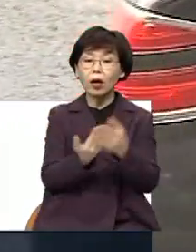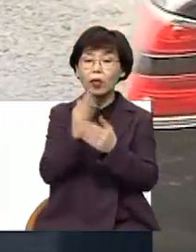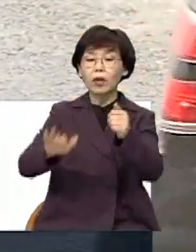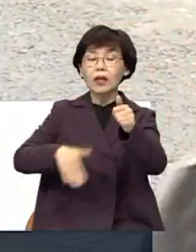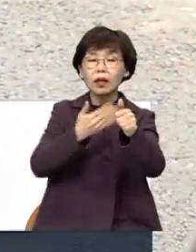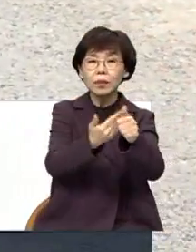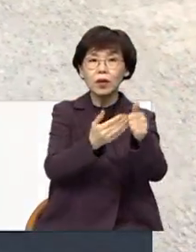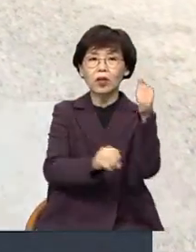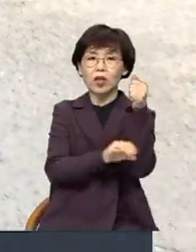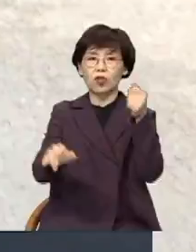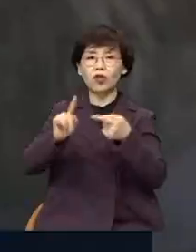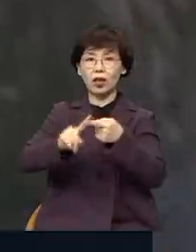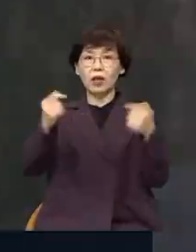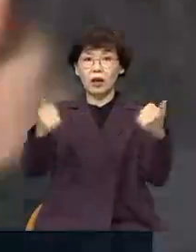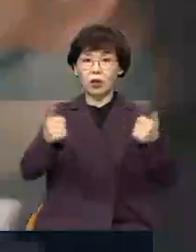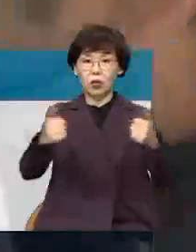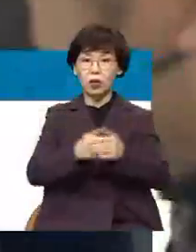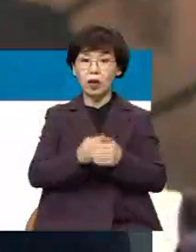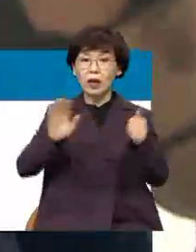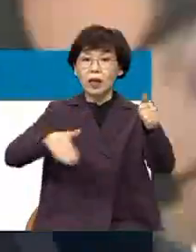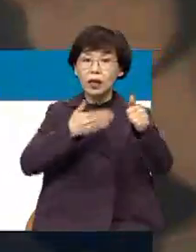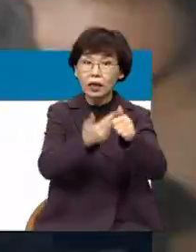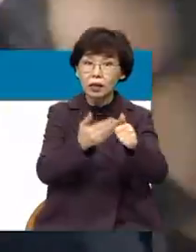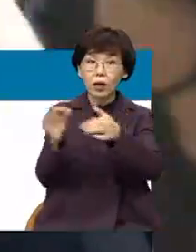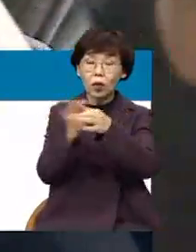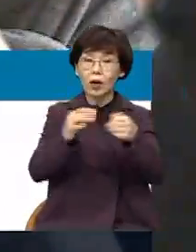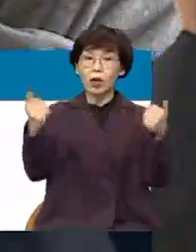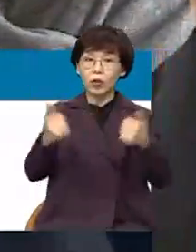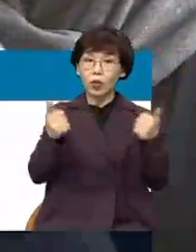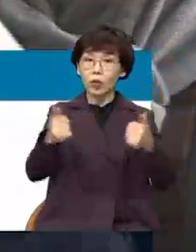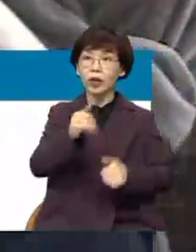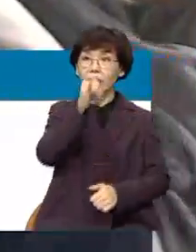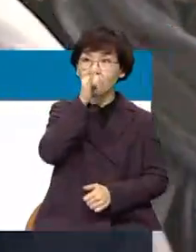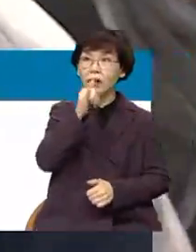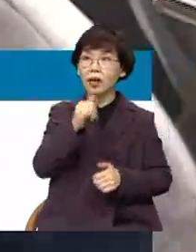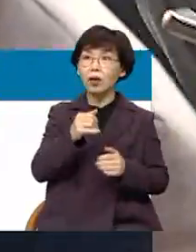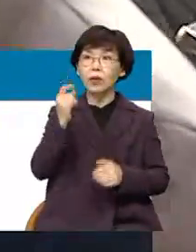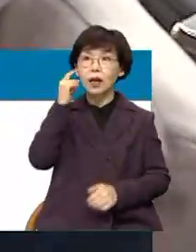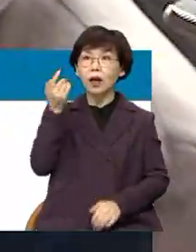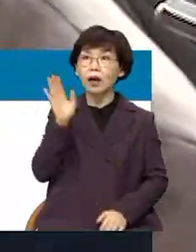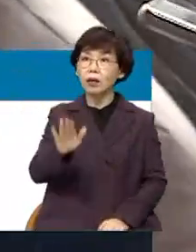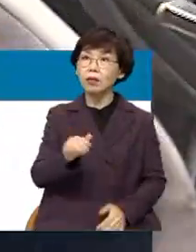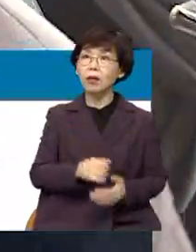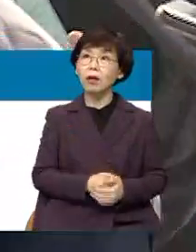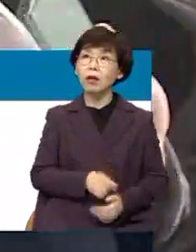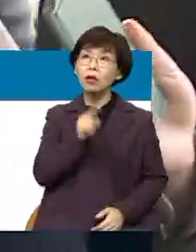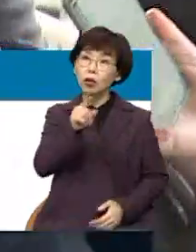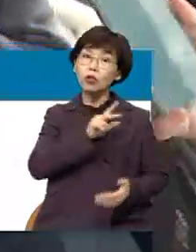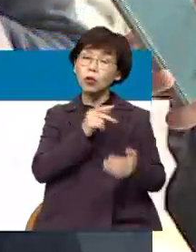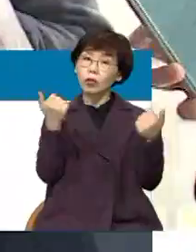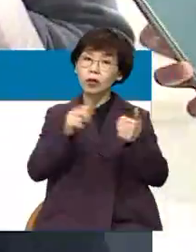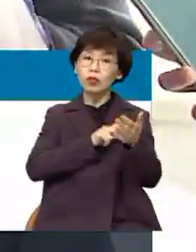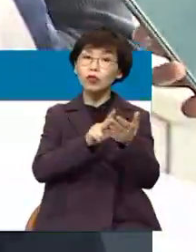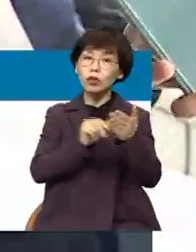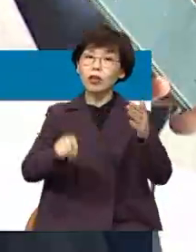기준 관련 논의입니다. 이첩 관련해서 지금 논의가 된다라고 지금 다들 좀 생각하고 있는데.